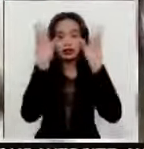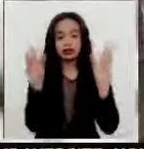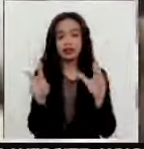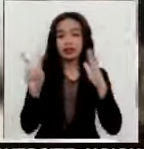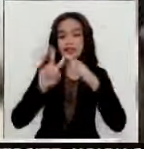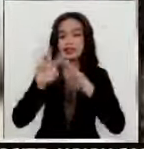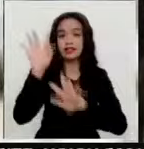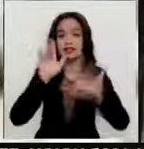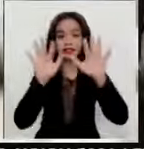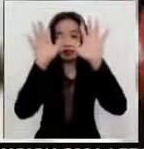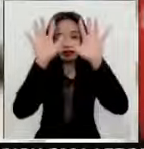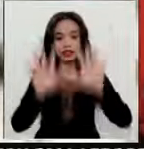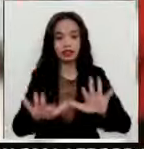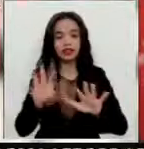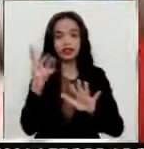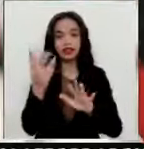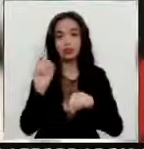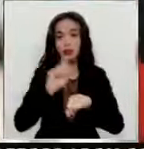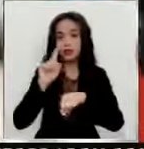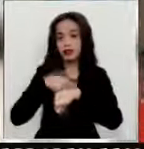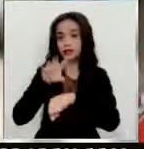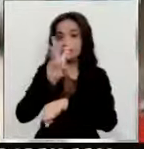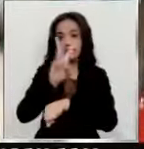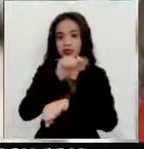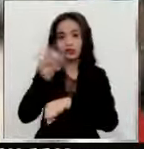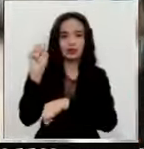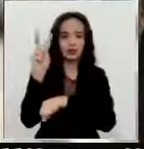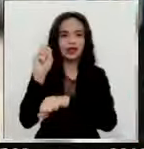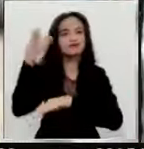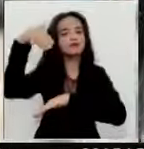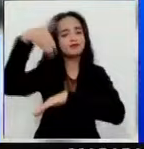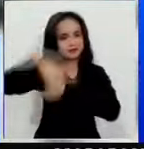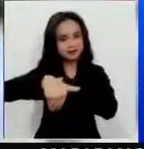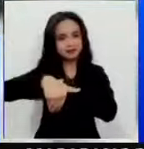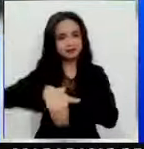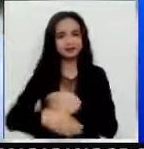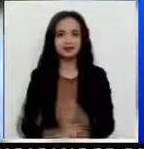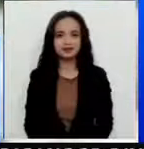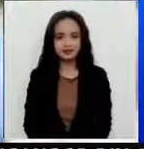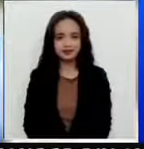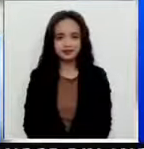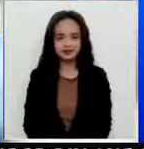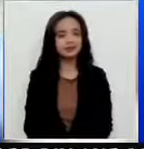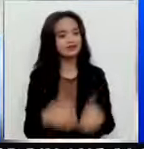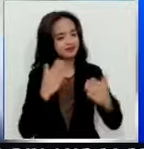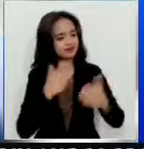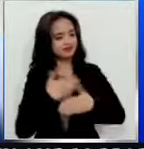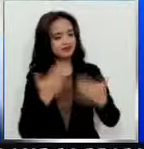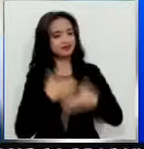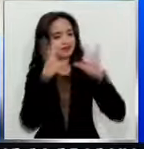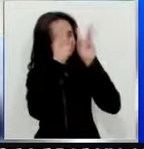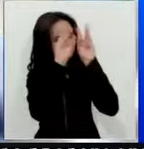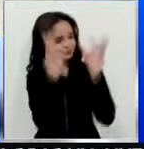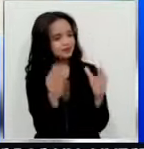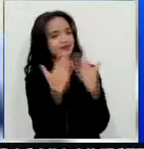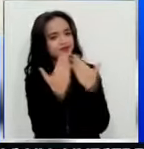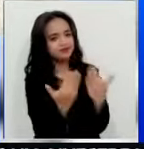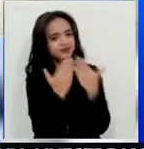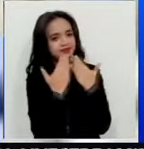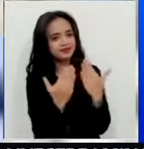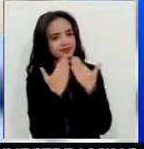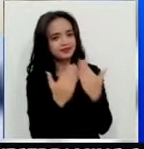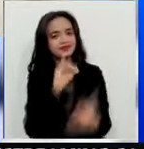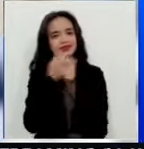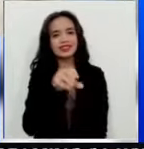show tuwing alas 6 ng gabi hanggang 12 midnight. Mel? Merry Christmas at salamat sa iyo, Joanne